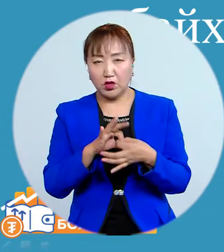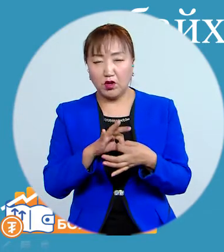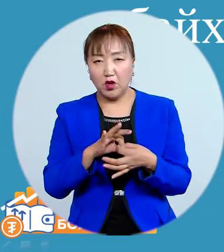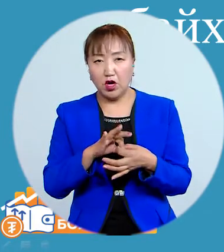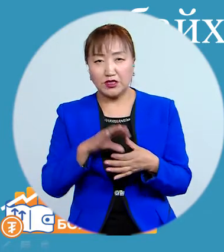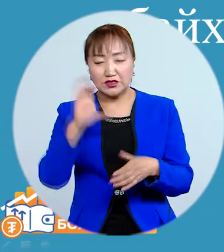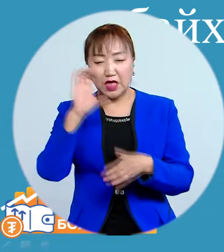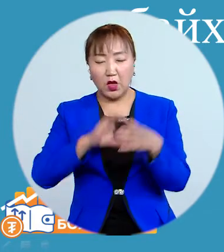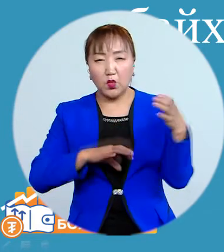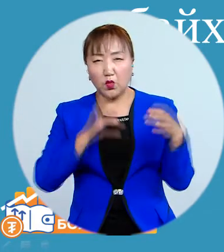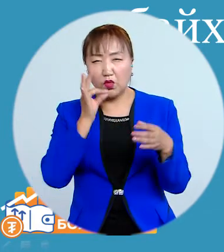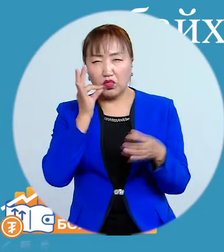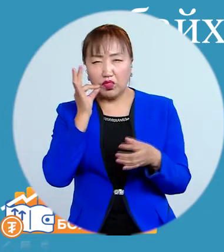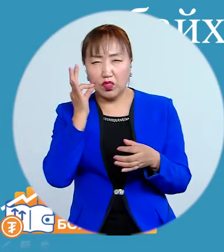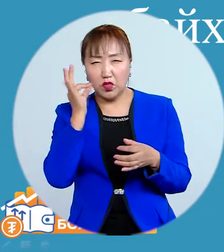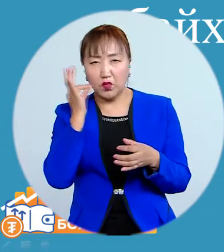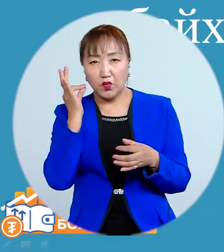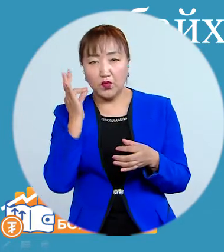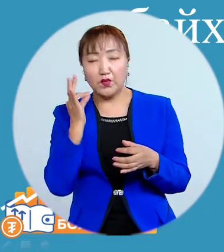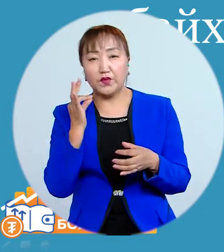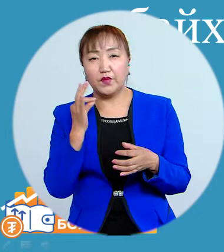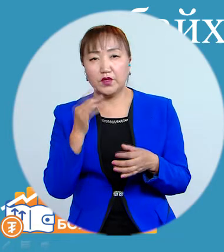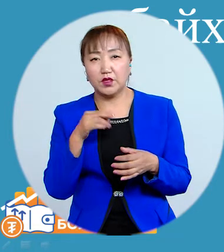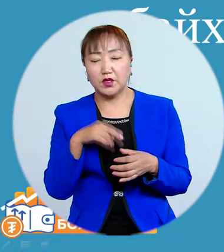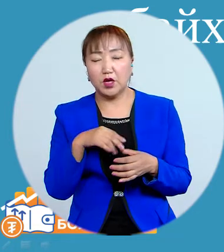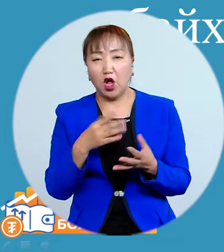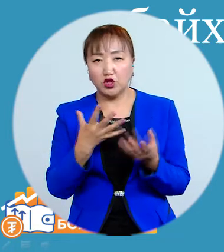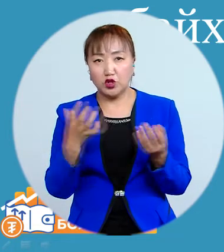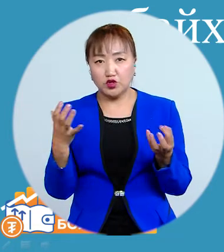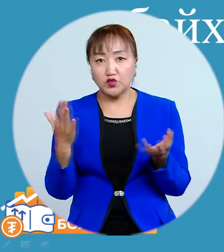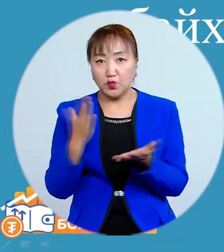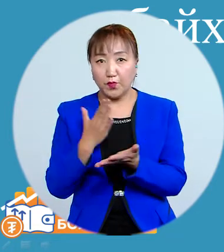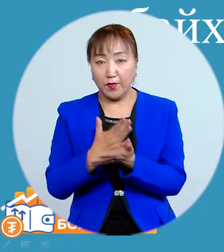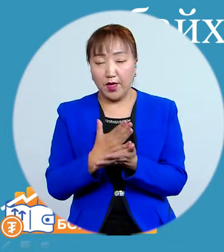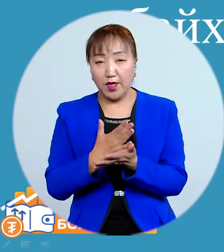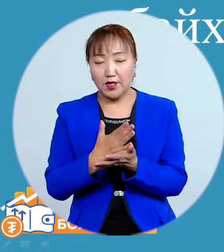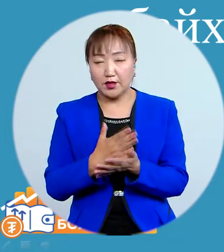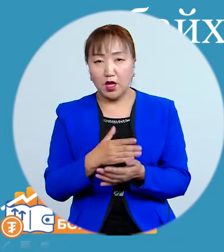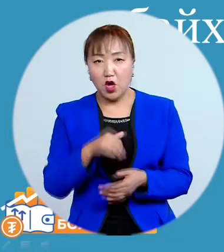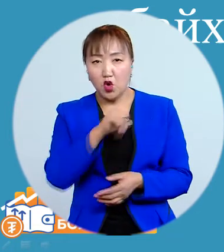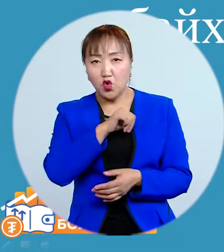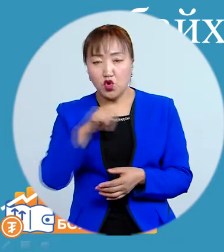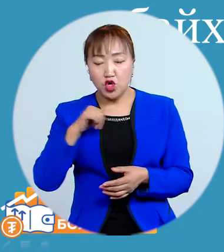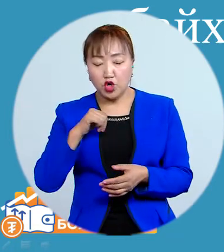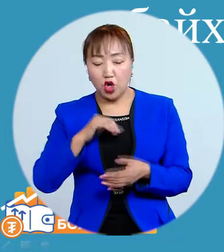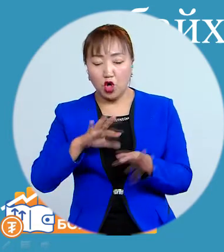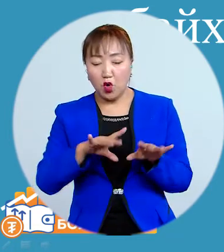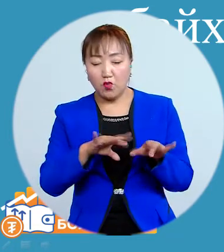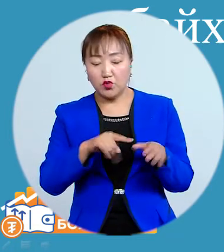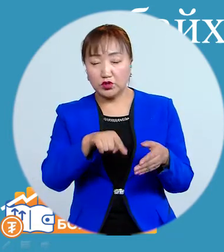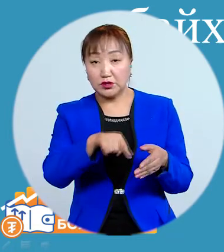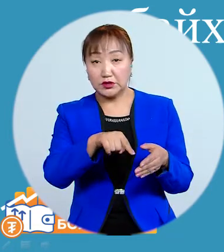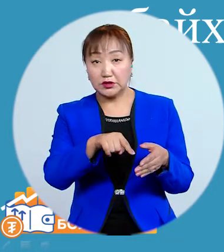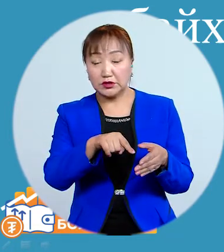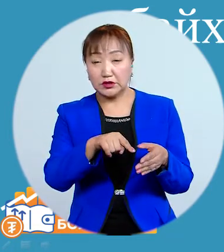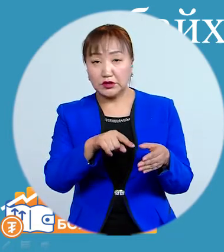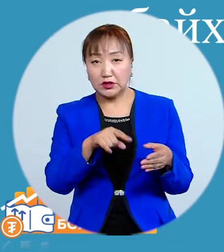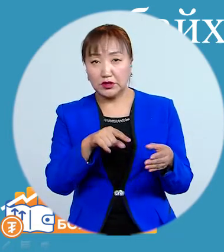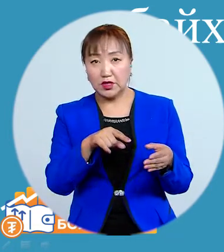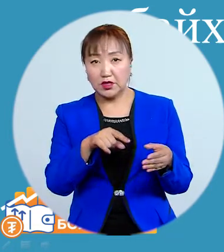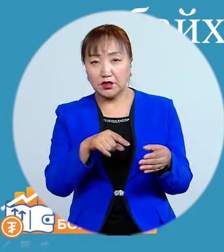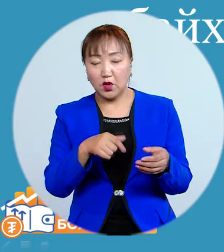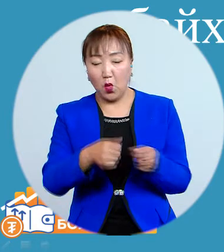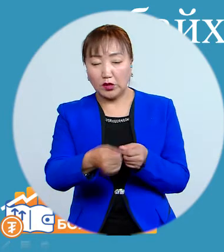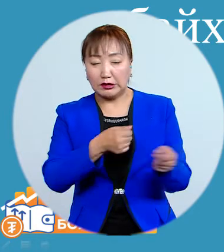нэвтрэх юм боломж бол бий болоод байгаа. Тэгэхээр онлайн худалдаа ихтэй айл болох өөрийн үндсэн компьютерээс бас хийхгүй байхыг чухалчилдаг. Одоо гадны